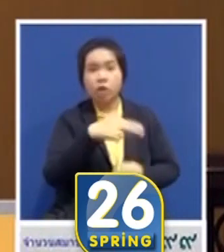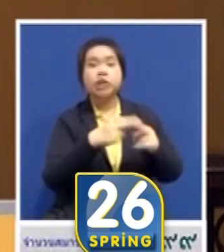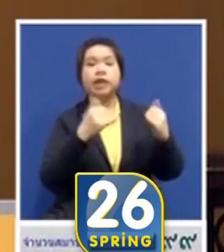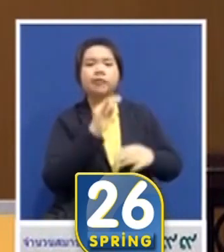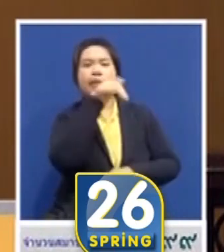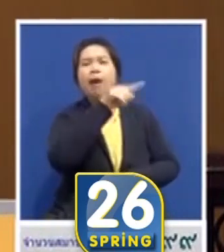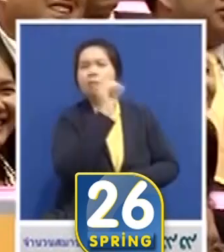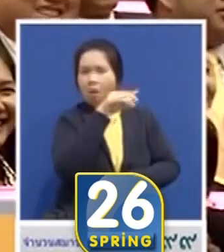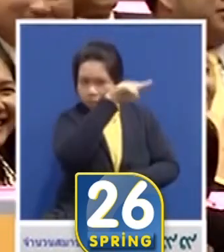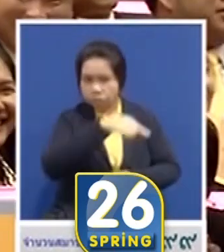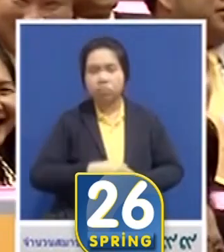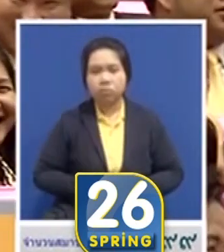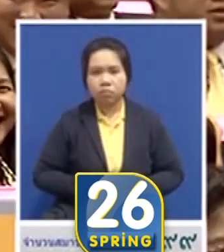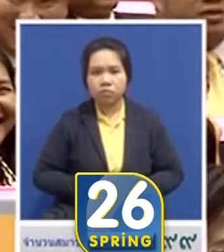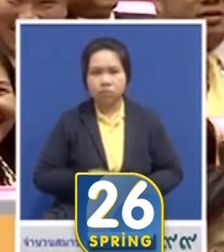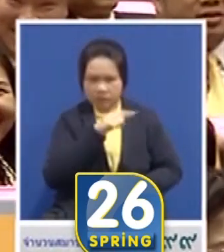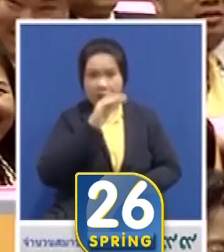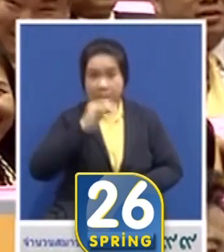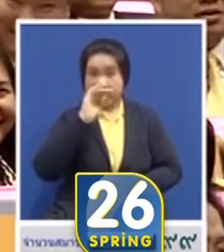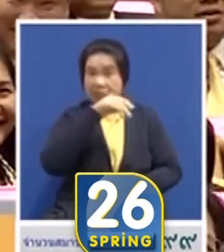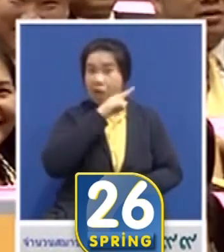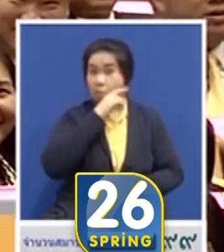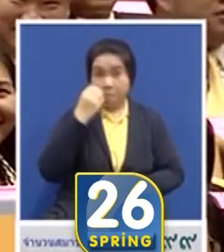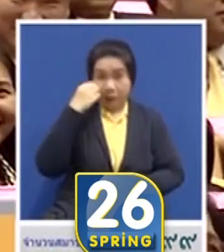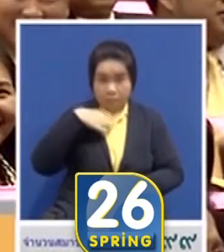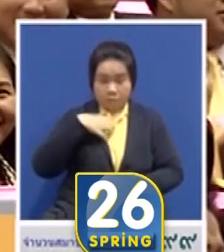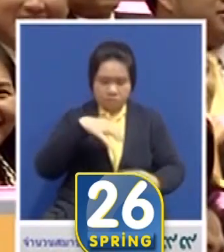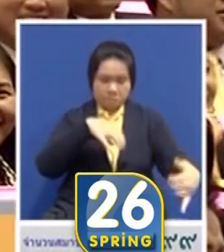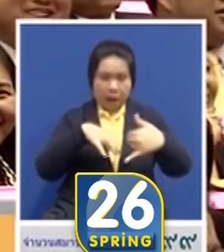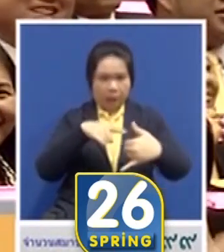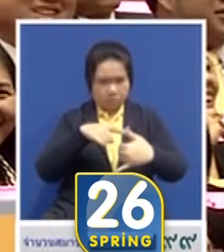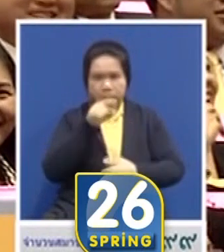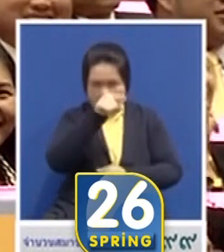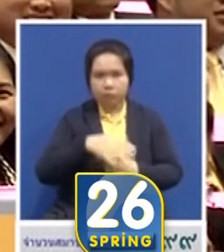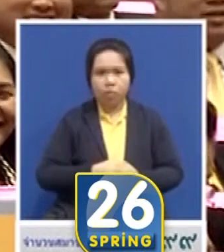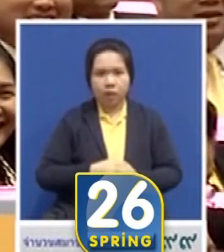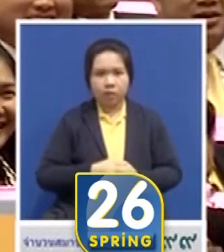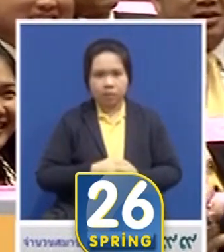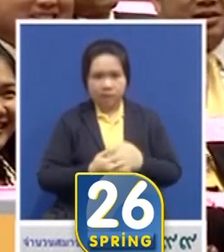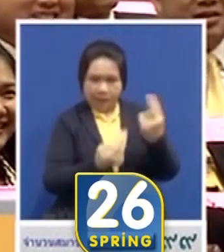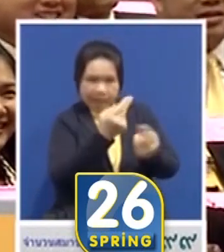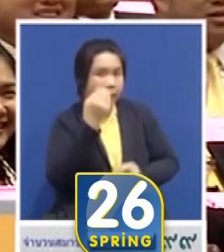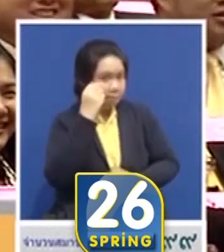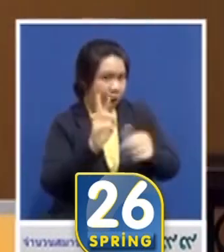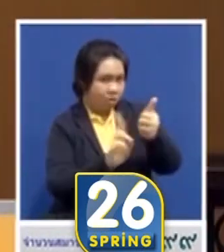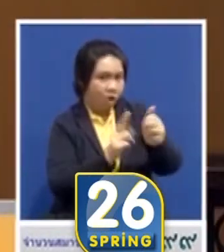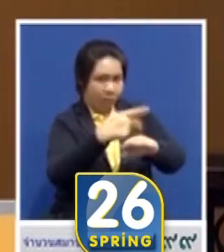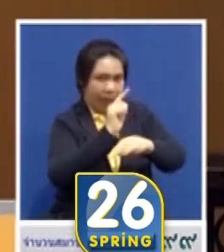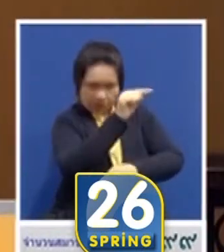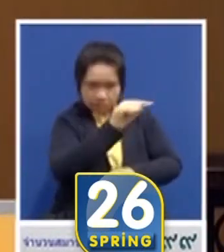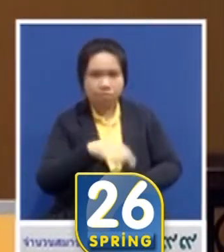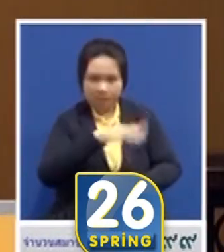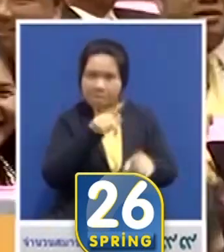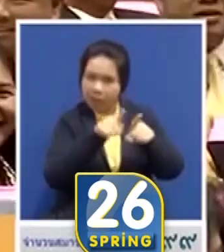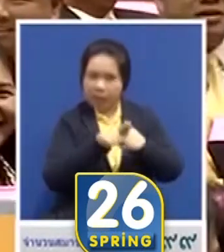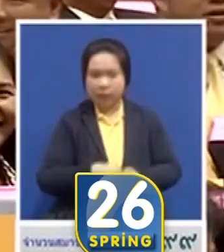ชื่อช้างพี่ช้างถ้าเกิดมีใครไปบ้านผมพี่ต้องสั่งการนะแล้วก็ไปเยี่ยมบ้านรองประธานสภาด้วยโอ้